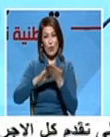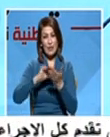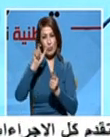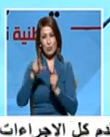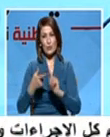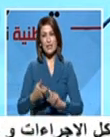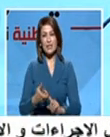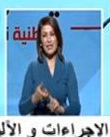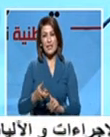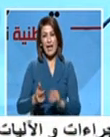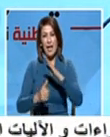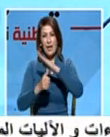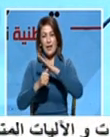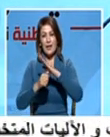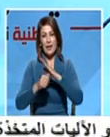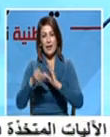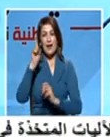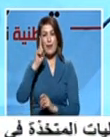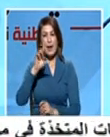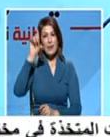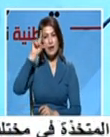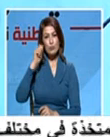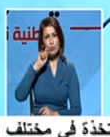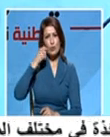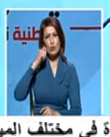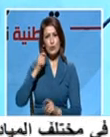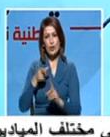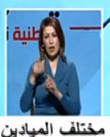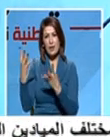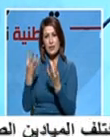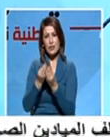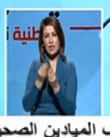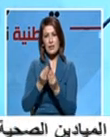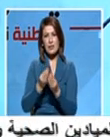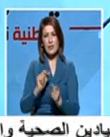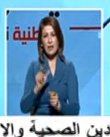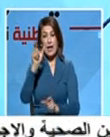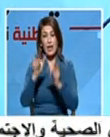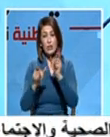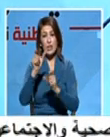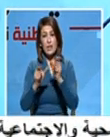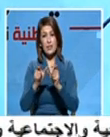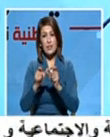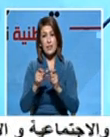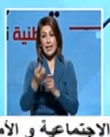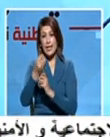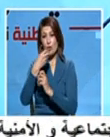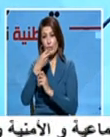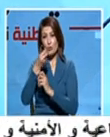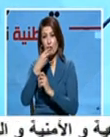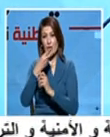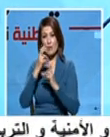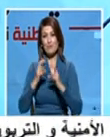دكتور إلياس بوعجينة والأستاذ، مرضتك ياخذوا في أدوية فيها كورتيكويد وياخذوا